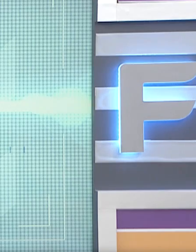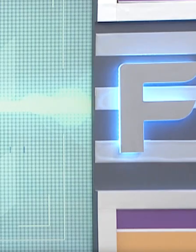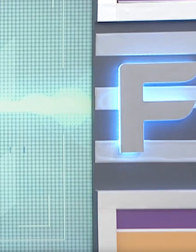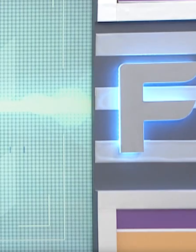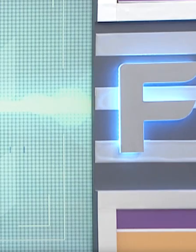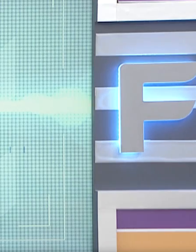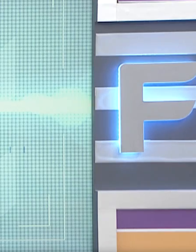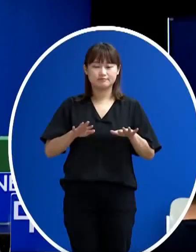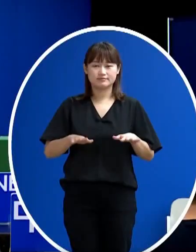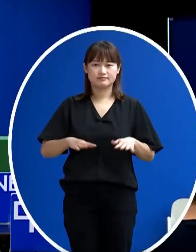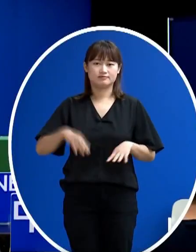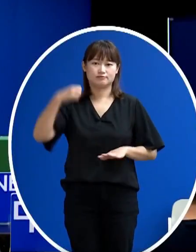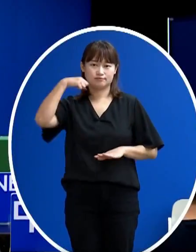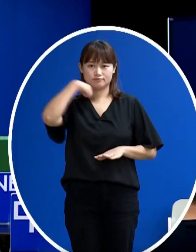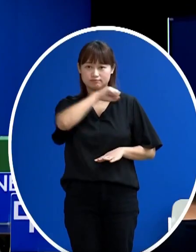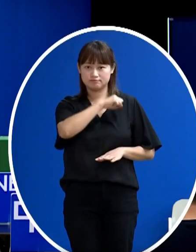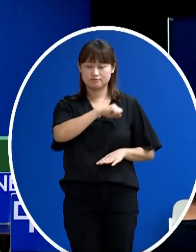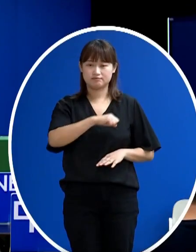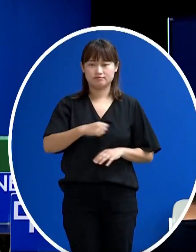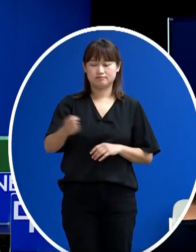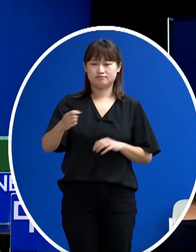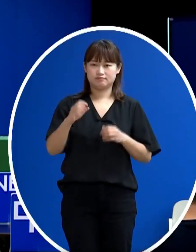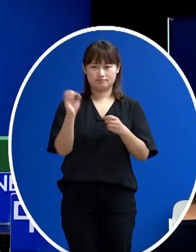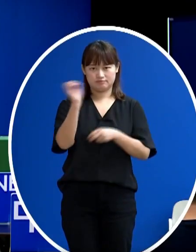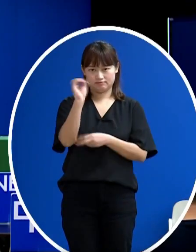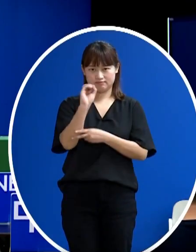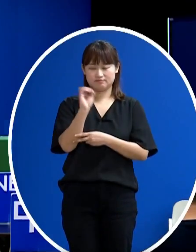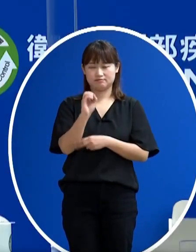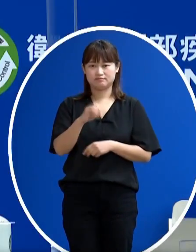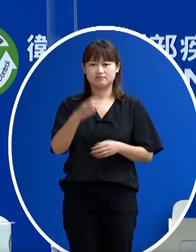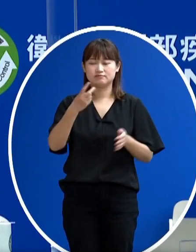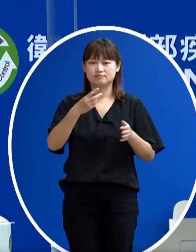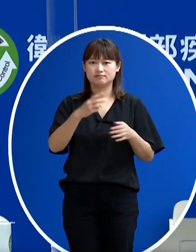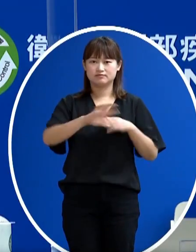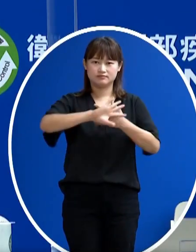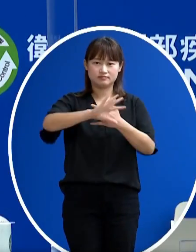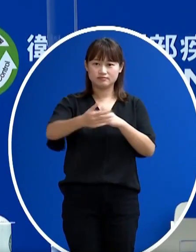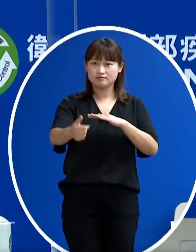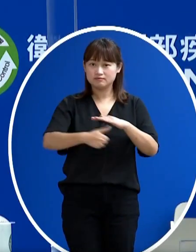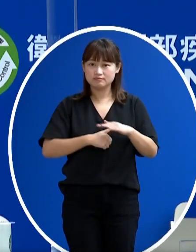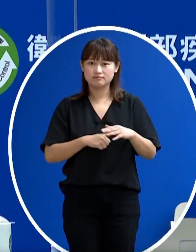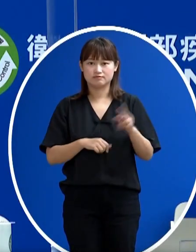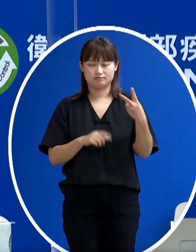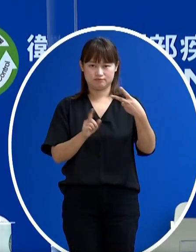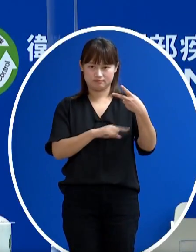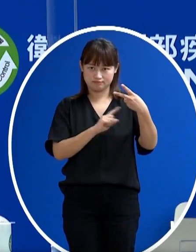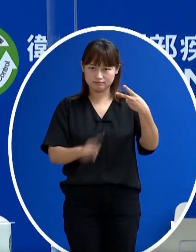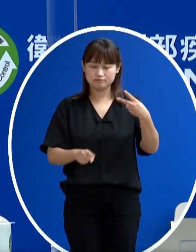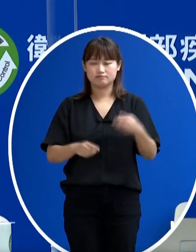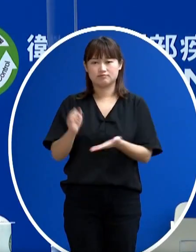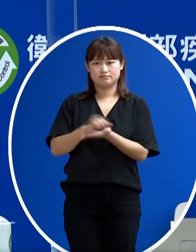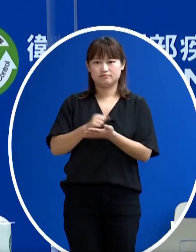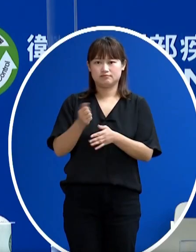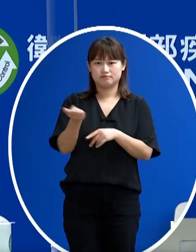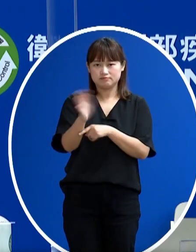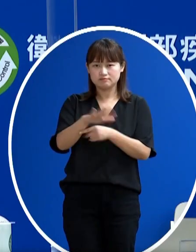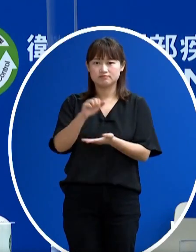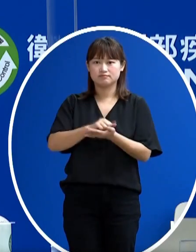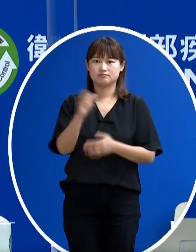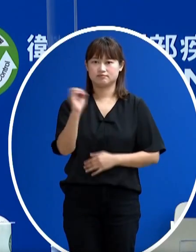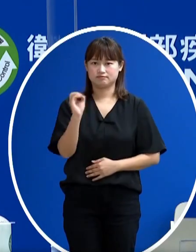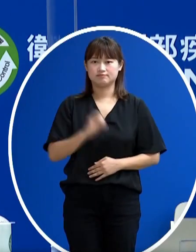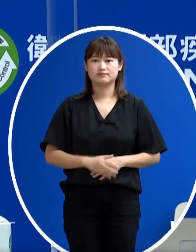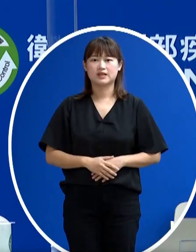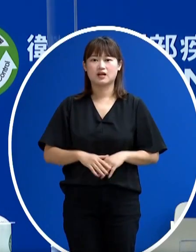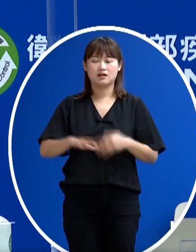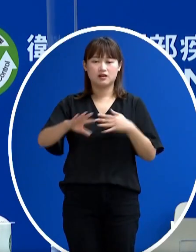况。 病例两个境外移入跟零死亡个案。那今天的两个新增两例境外移入的